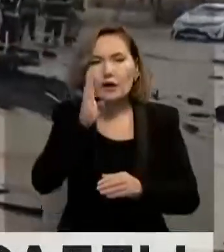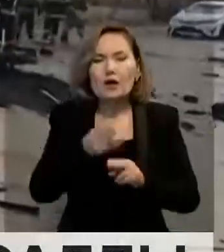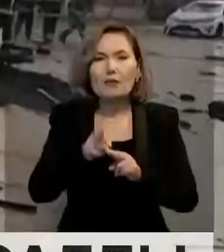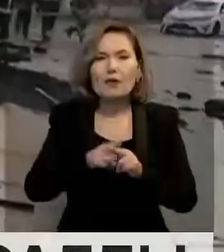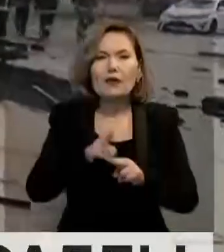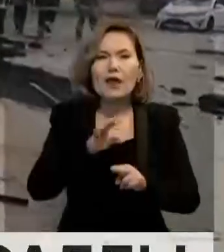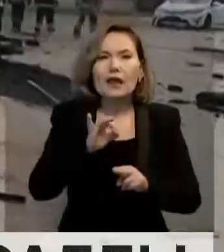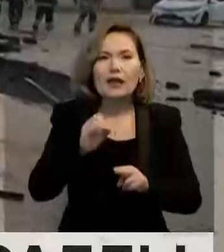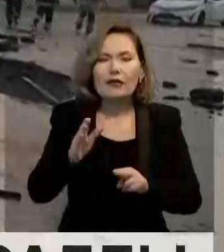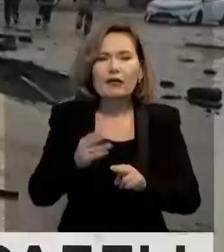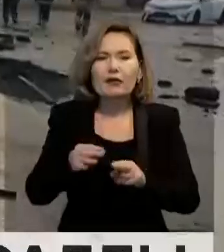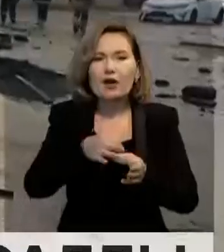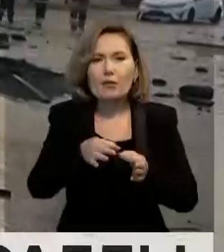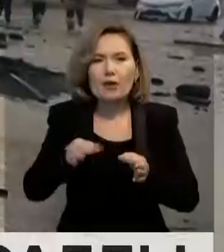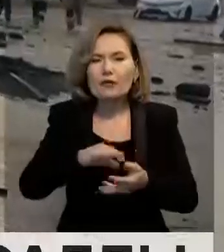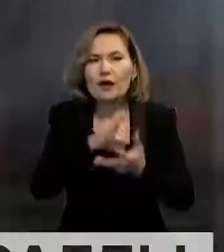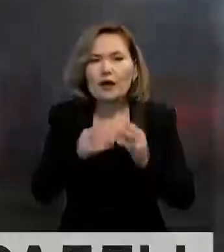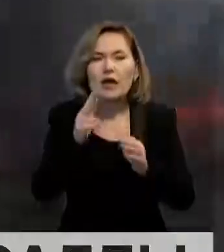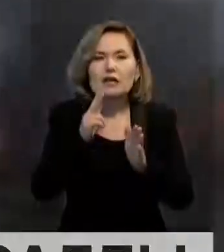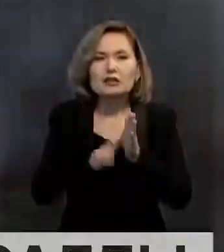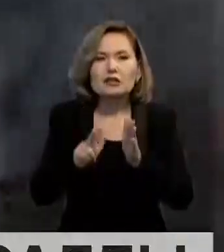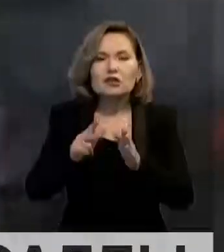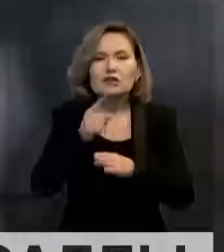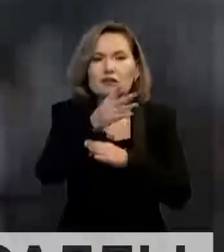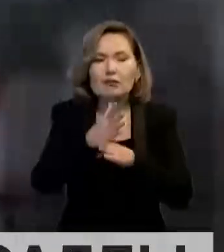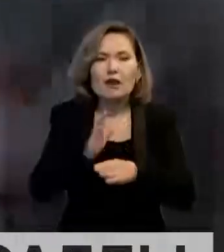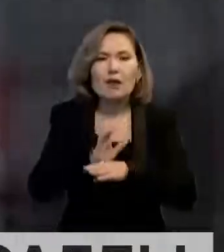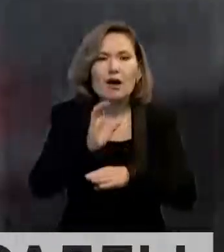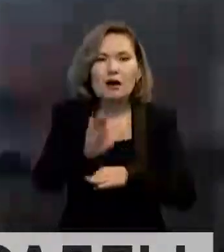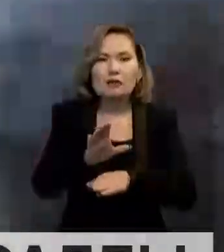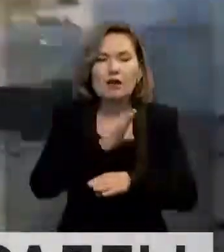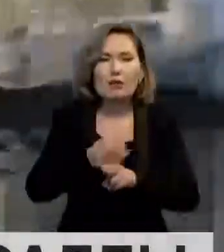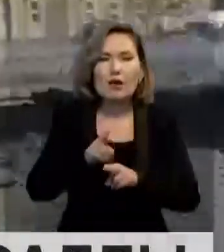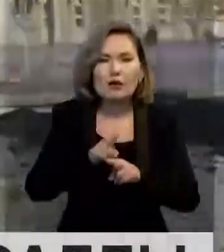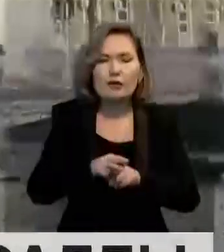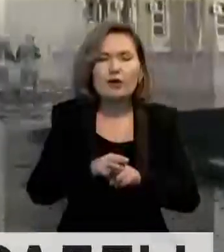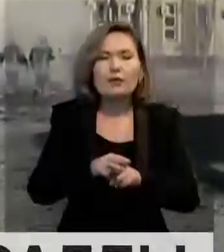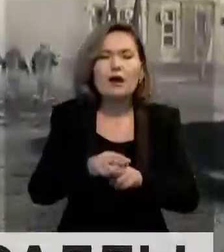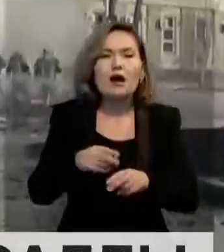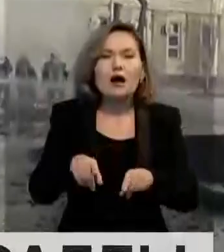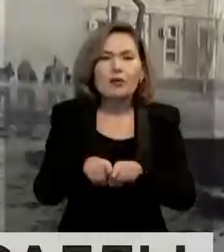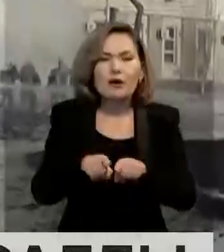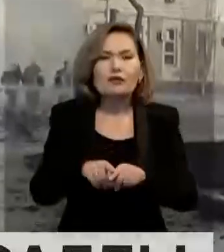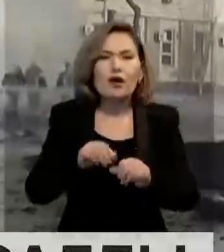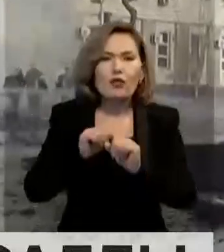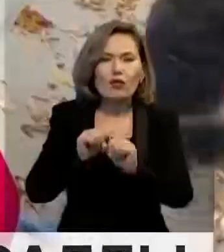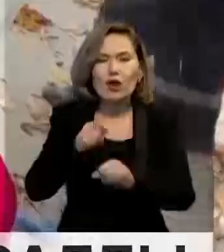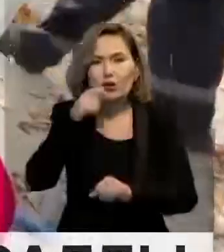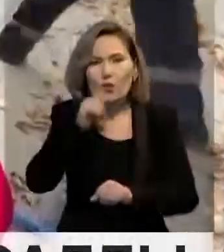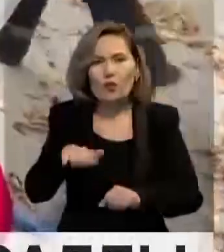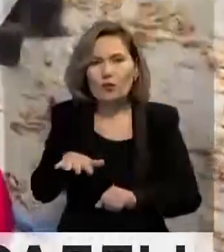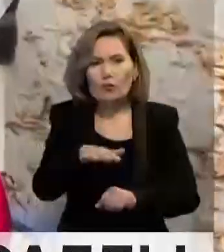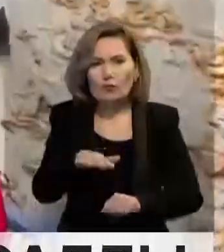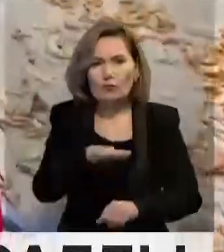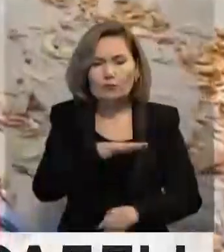өзге өңірлерге бас аяғы 83 зымыран ұшырылған. Әуе шабуылына қарсы қорғаныс жүйелері соның жартысынан астамын